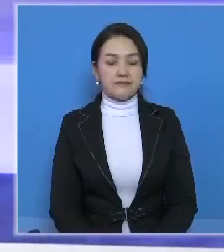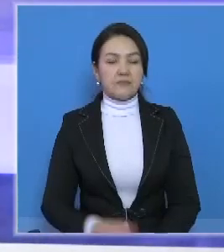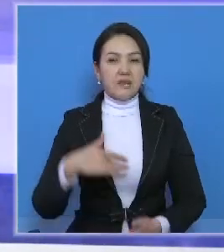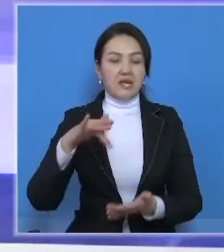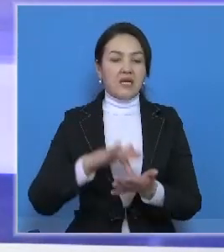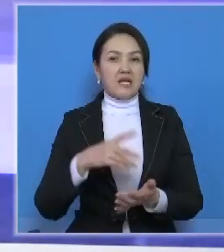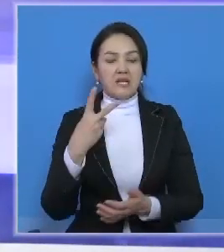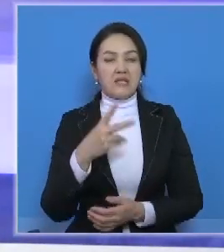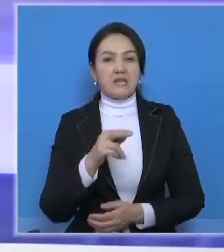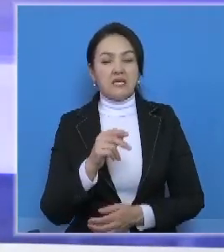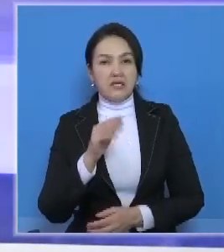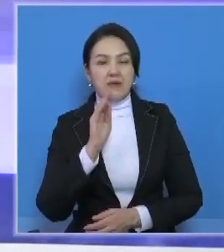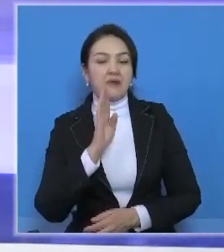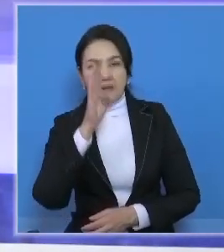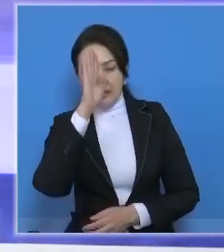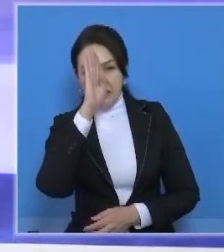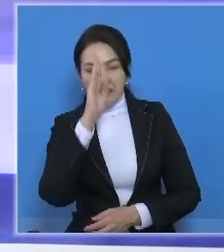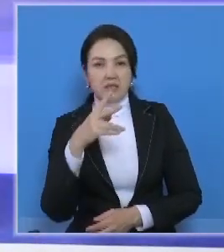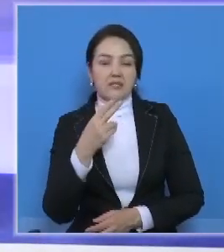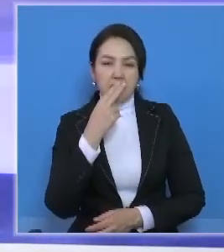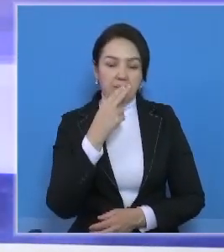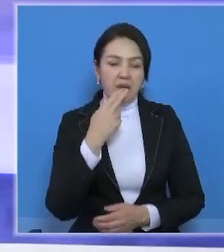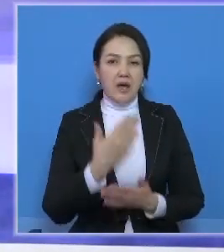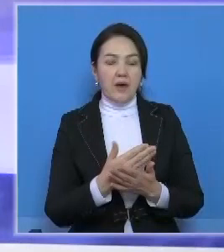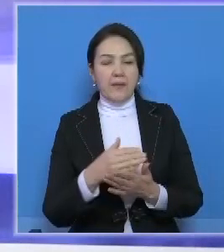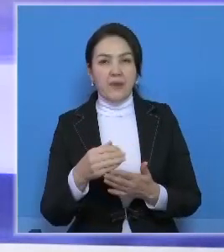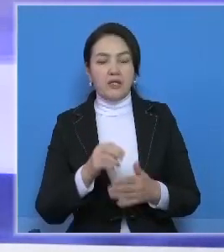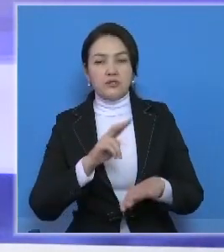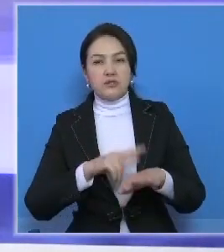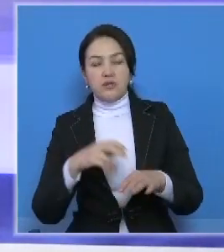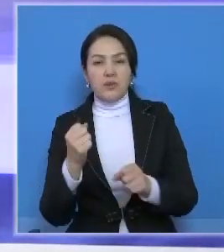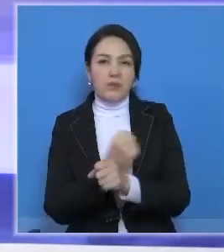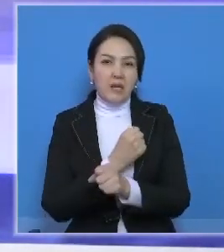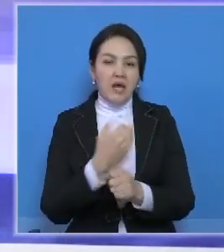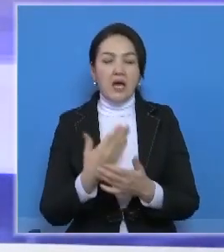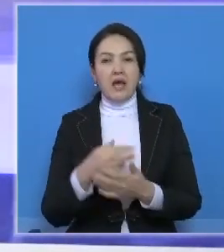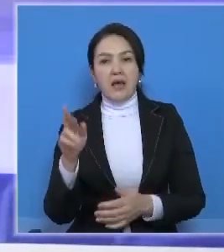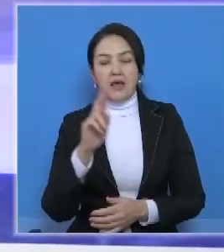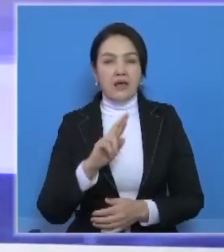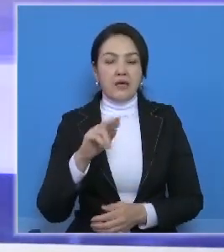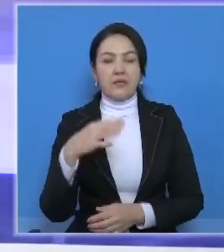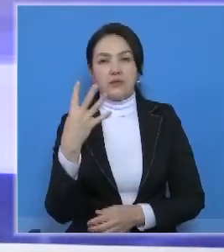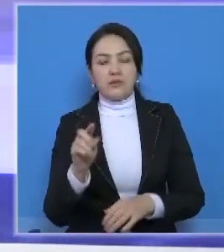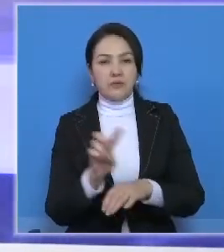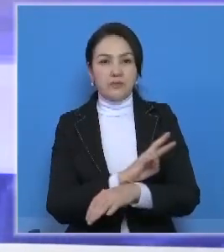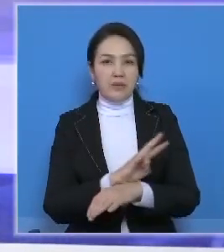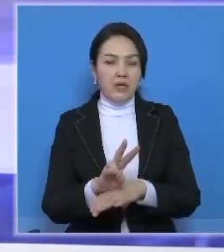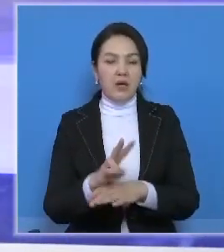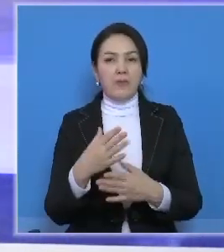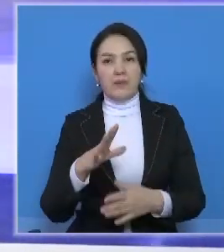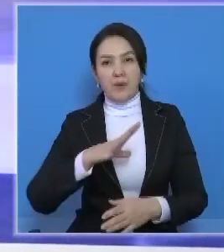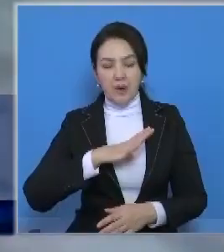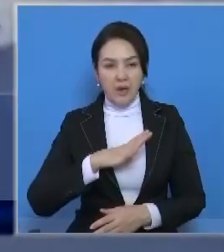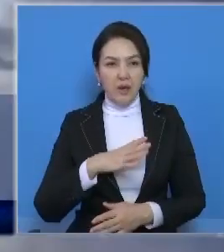Қалада екі жігіт темекі беруден бас тартқаны үшін ер адамды соққыға жақты. Оқиға қаңтардың 4-ті күні түнгі мезгіл шамасында